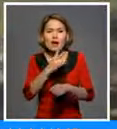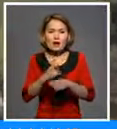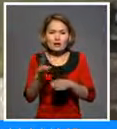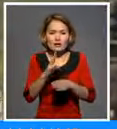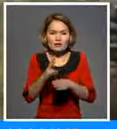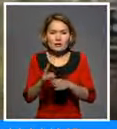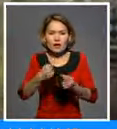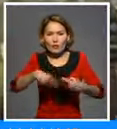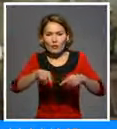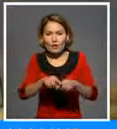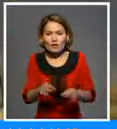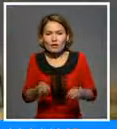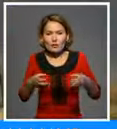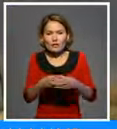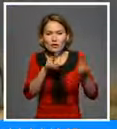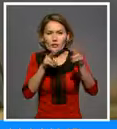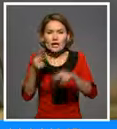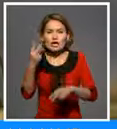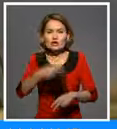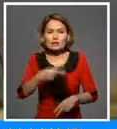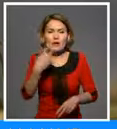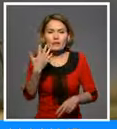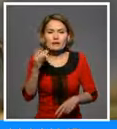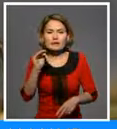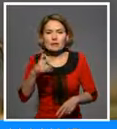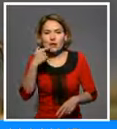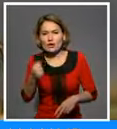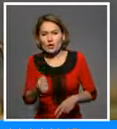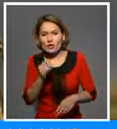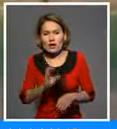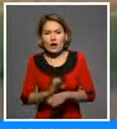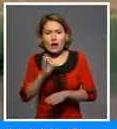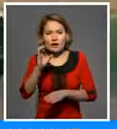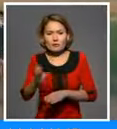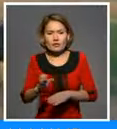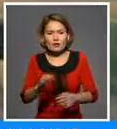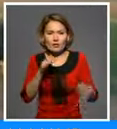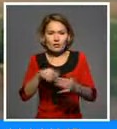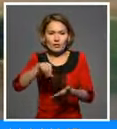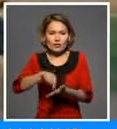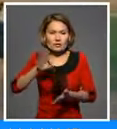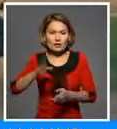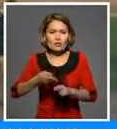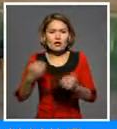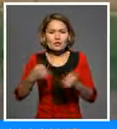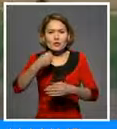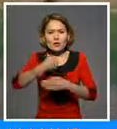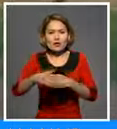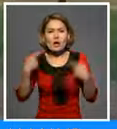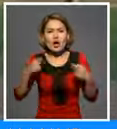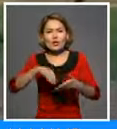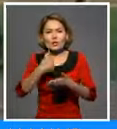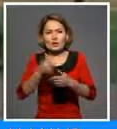отыр. Оларды көне шаһардан ығыстыруға 20-25 мың жауынгер жұмылдырылуы мүмкін. Мұндай болжамды Құрама Штаттардың орталық қолбасшылығы